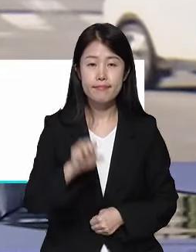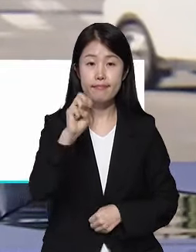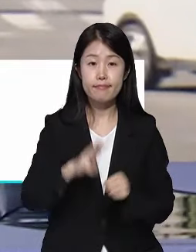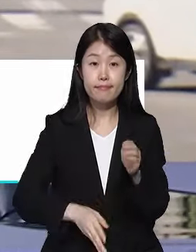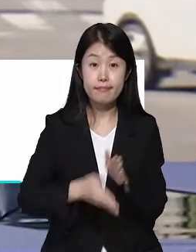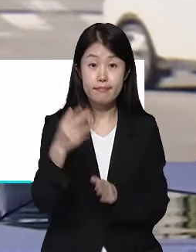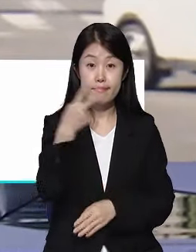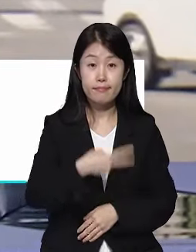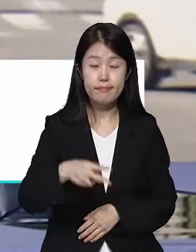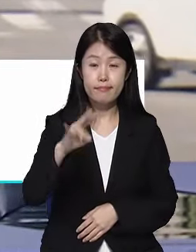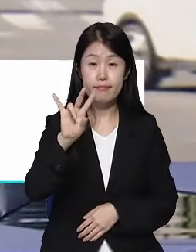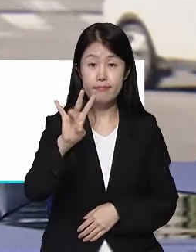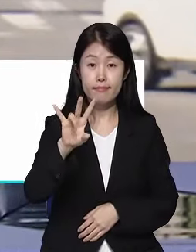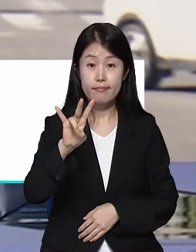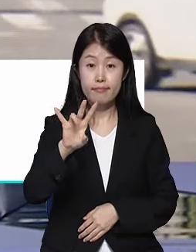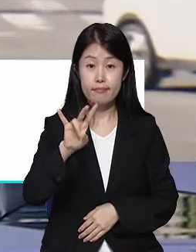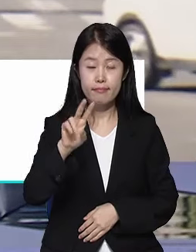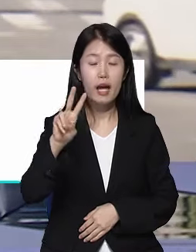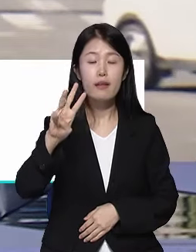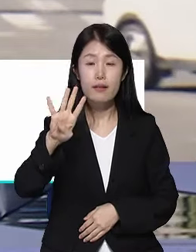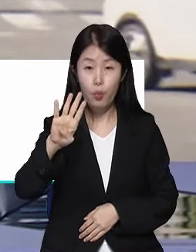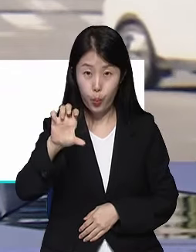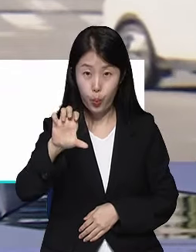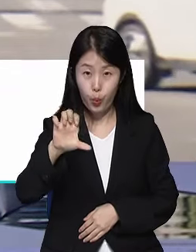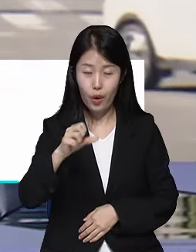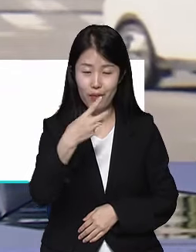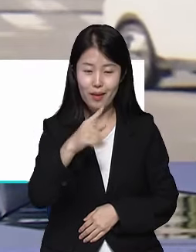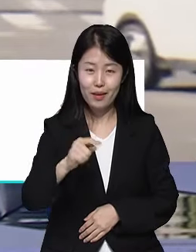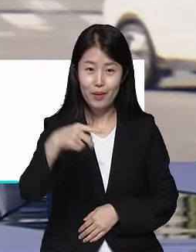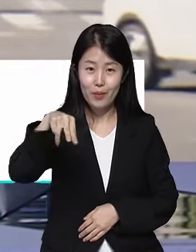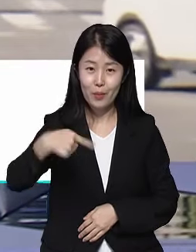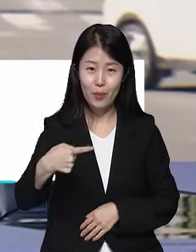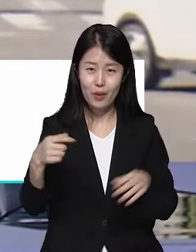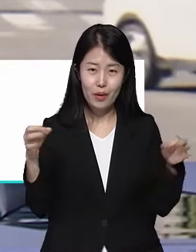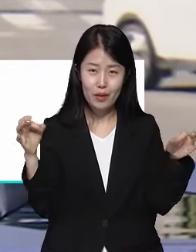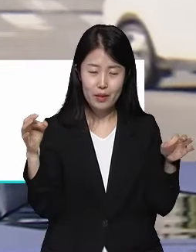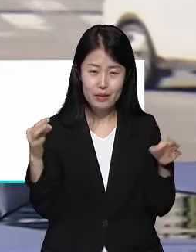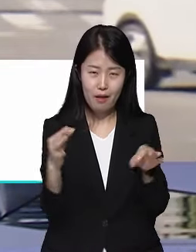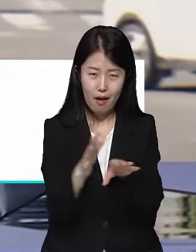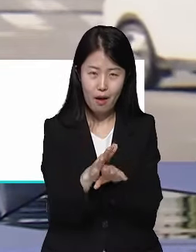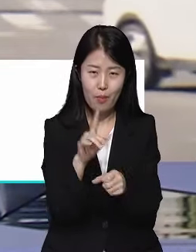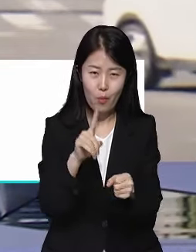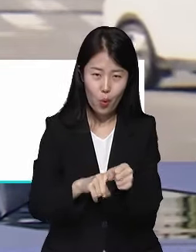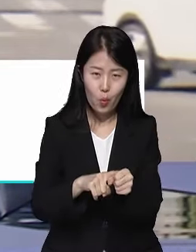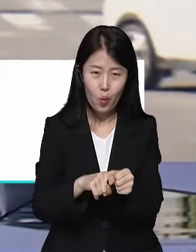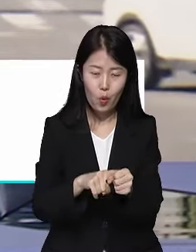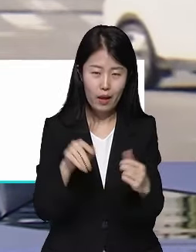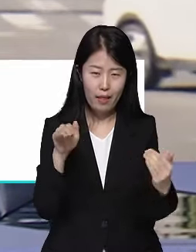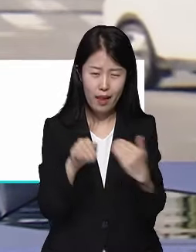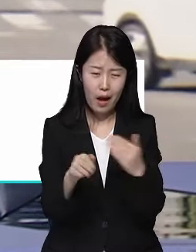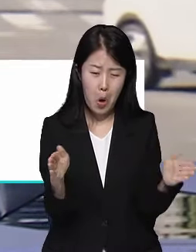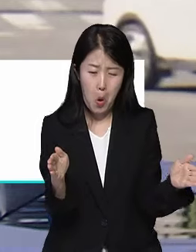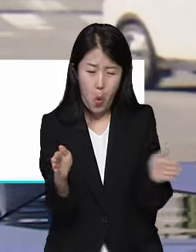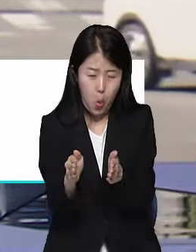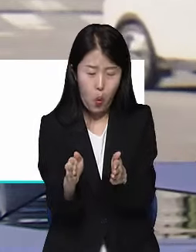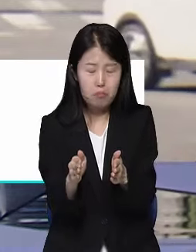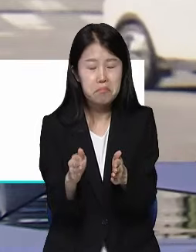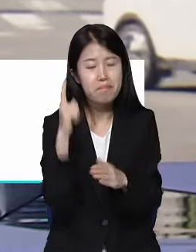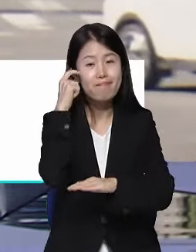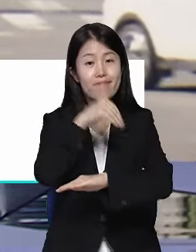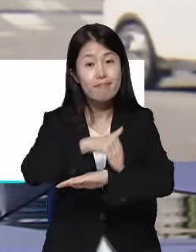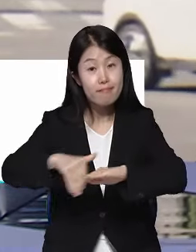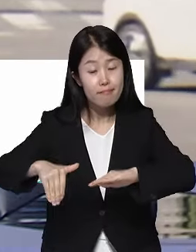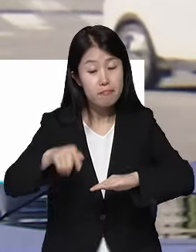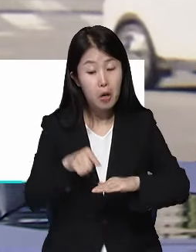광주시가 2045 탄소중립 실현을 위해 이른바 도로 다이어트 추진을 예고하고 있는데요. 차로를 줄이고